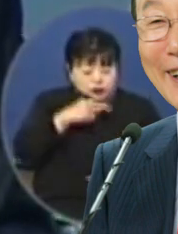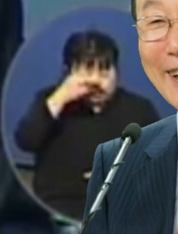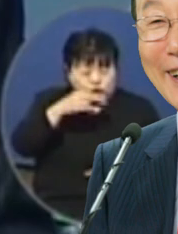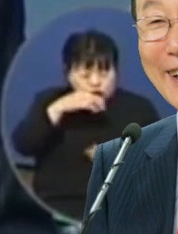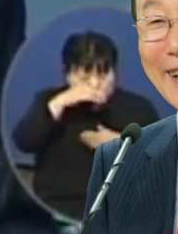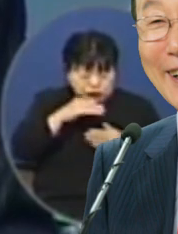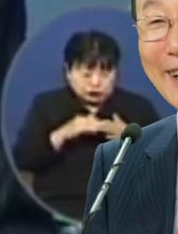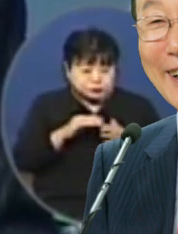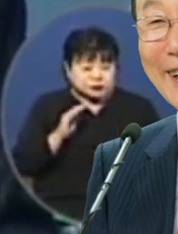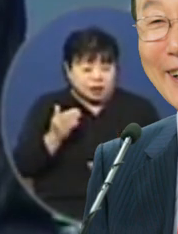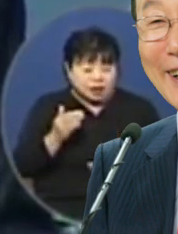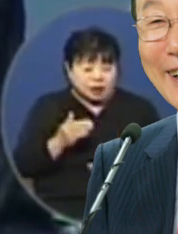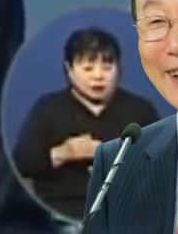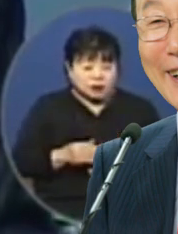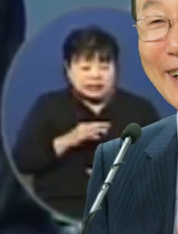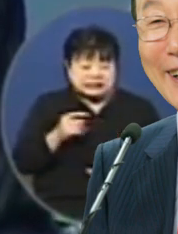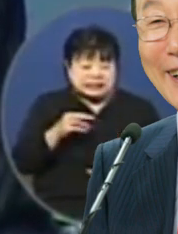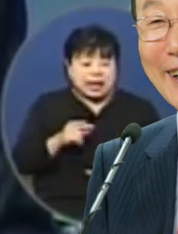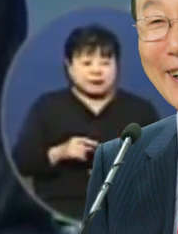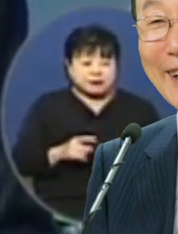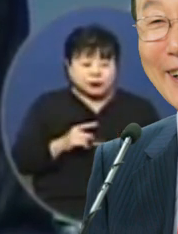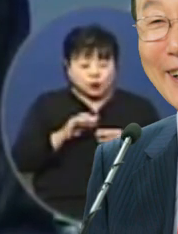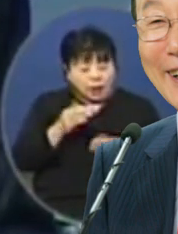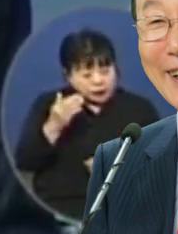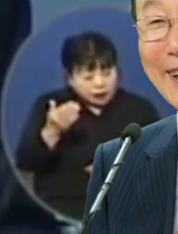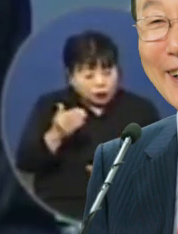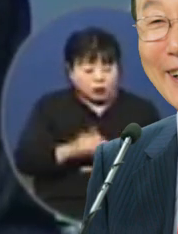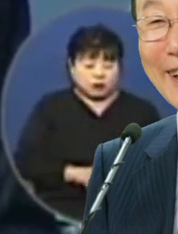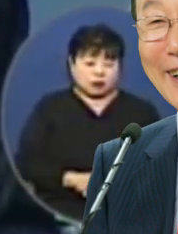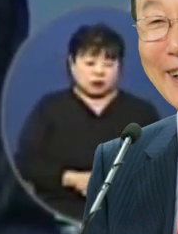되고 이슬람교의 교회당이 되고